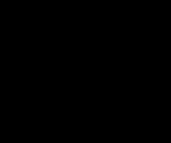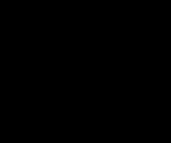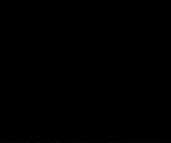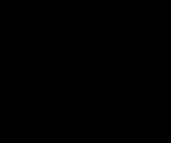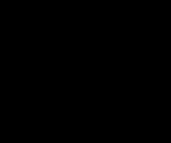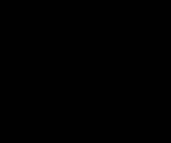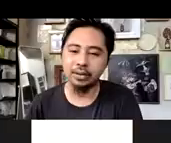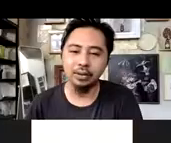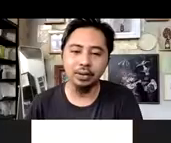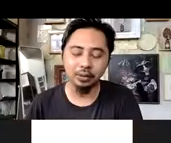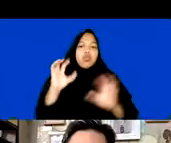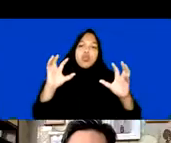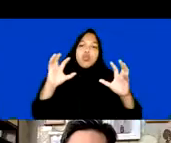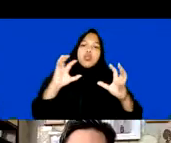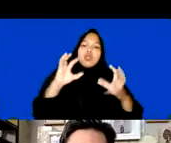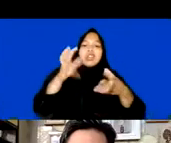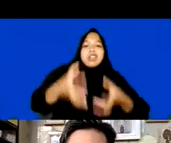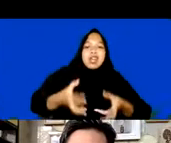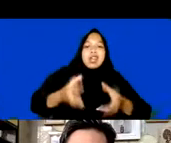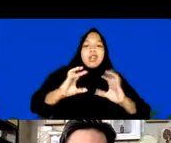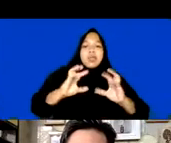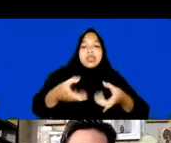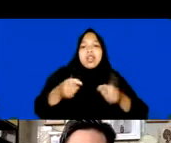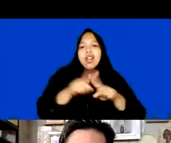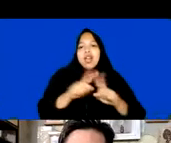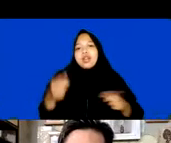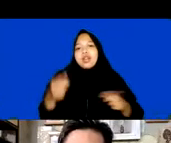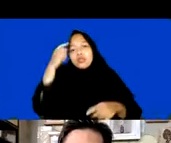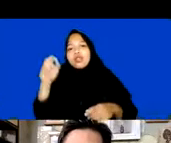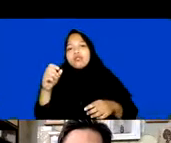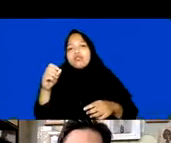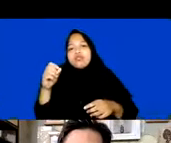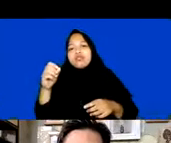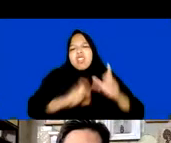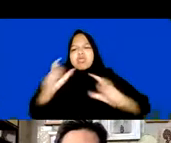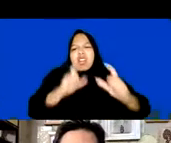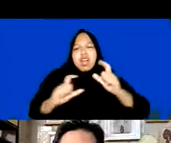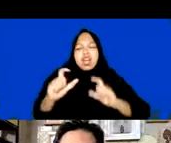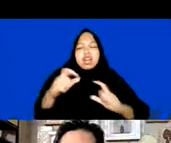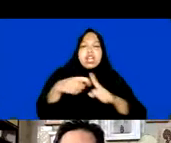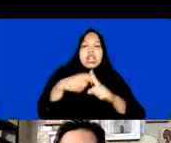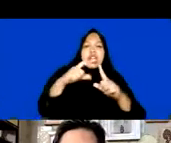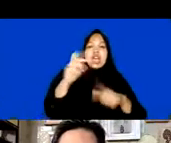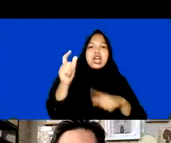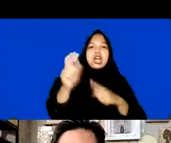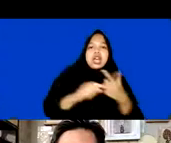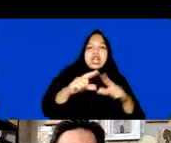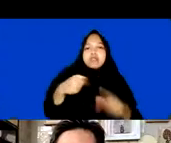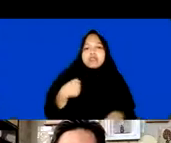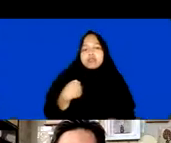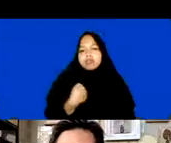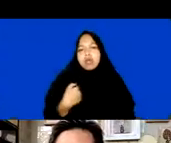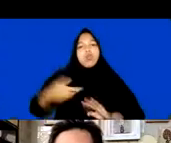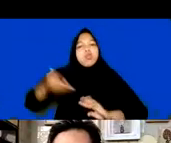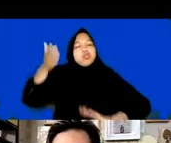dunia yang lain gitu loh untuk mengeksplor karya-karya saya. Kalau dulu kan saya di banyak di karya seni rupa murni,